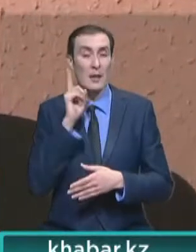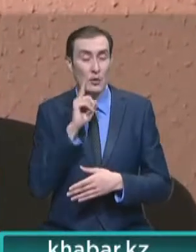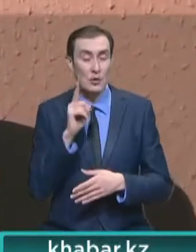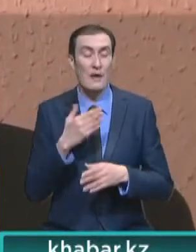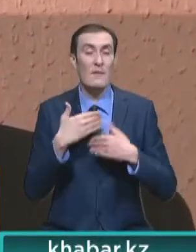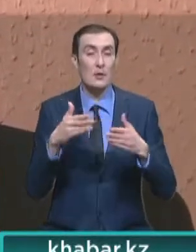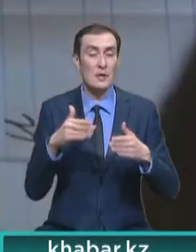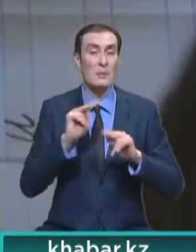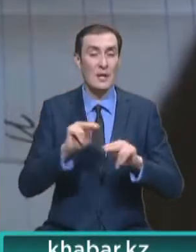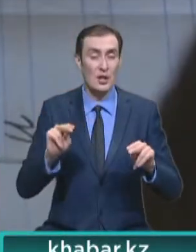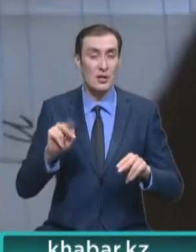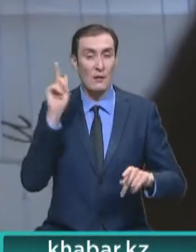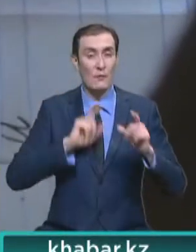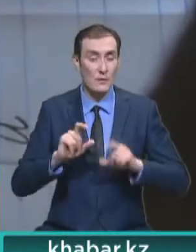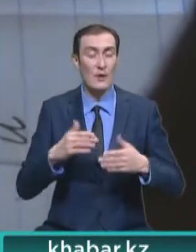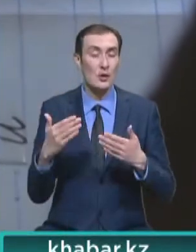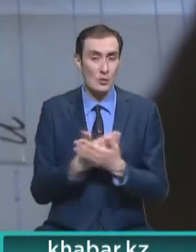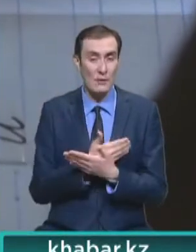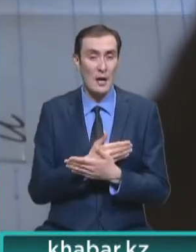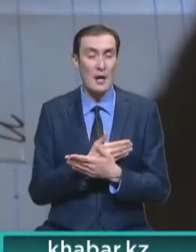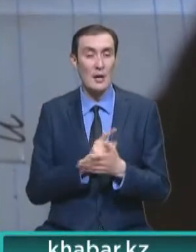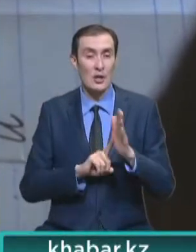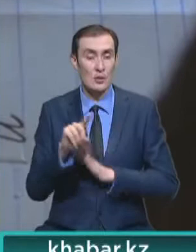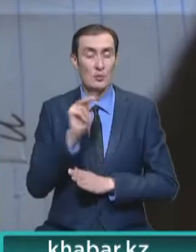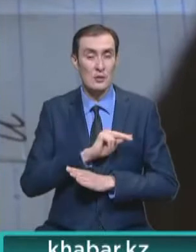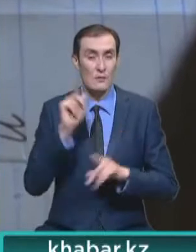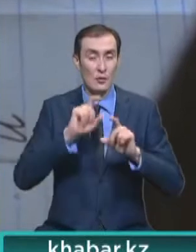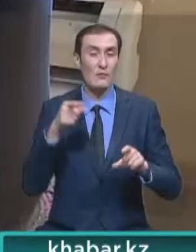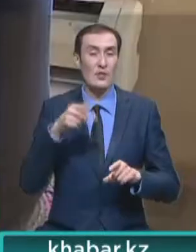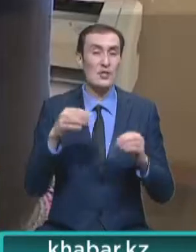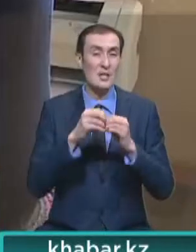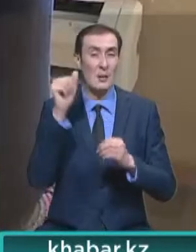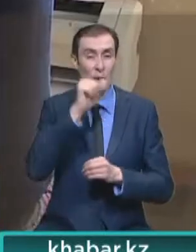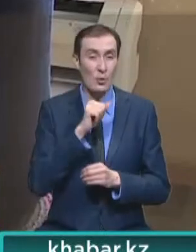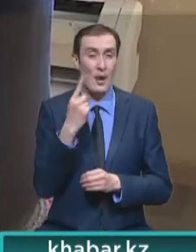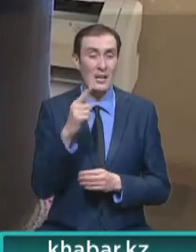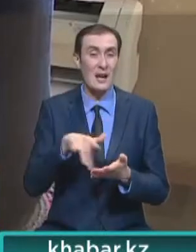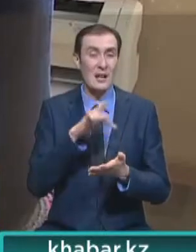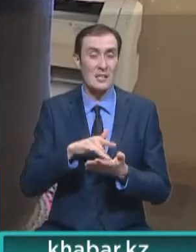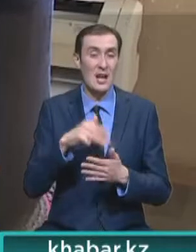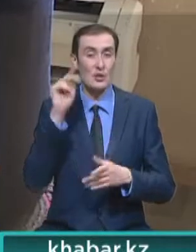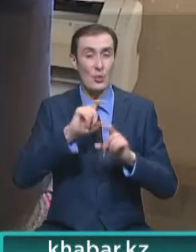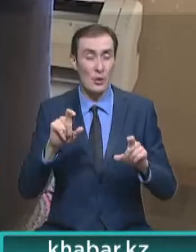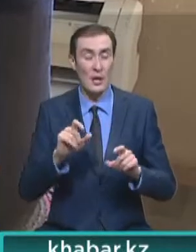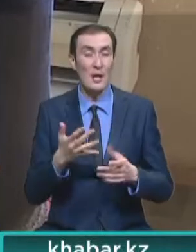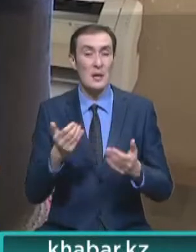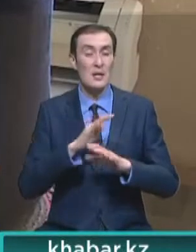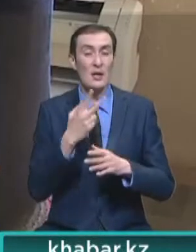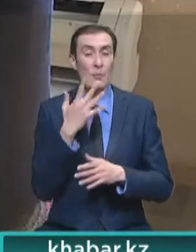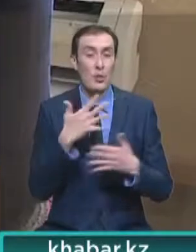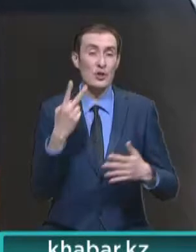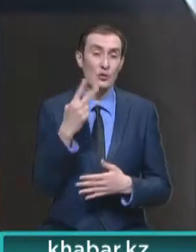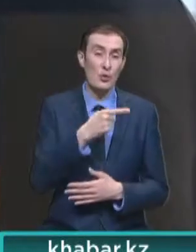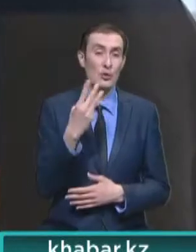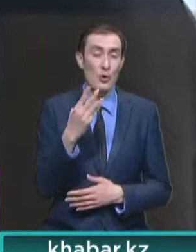выпускники педагогических вузов снова идут школы если еще в 2010 1 городская средняя школа принимала не больше двух-трех